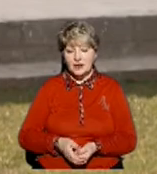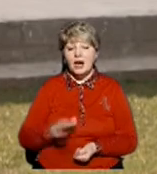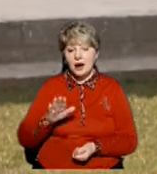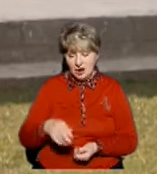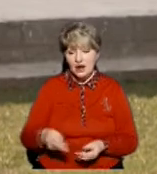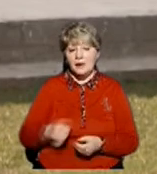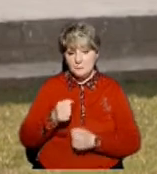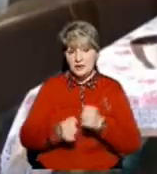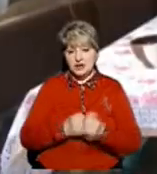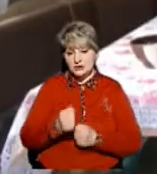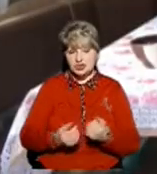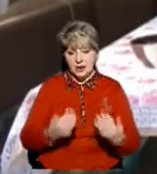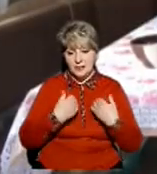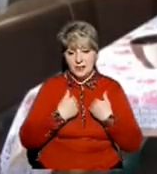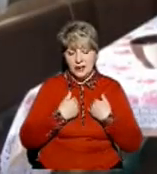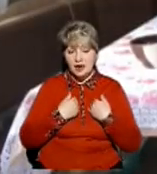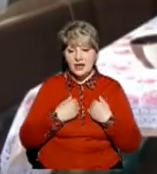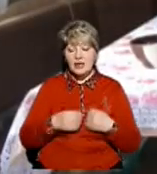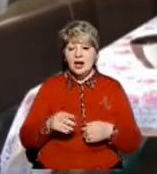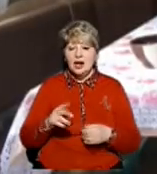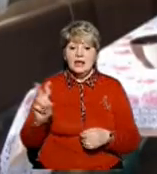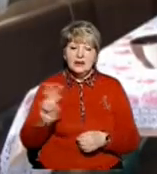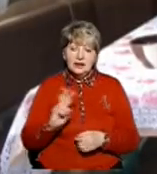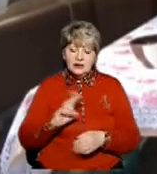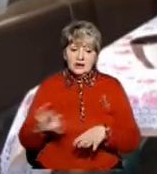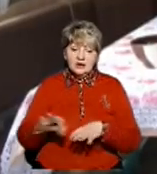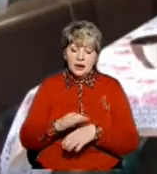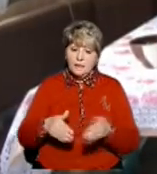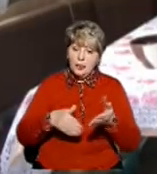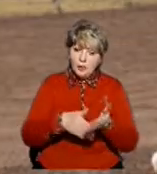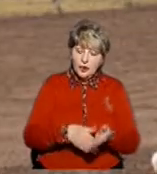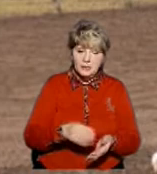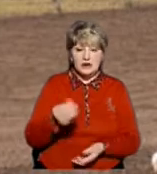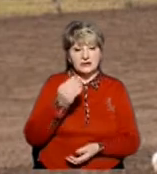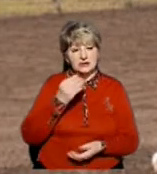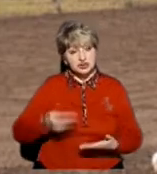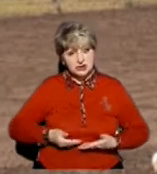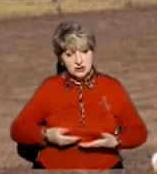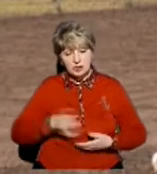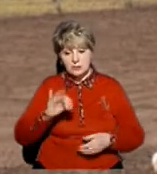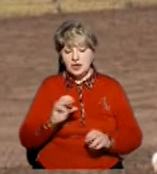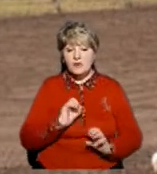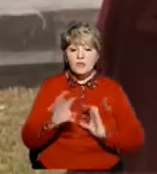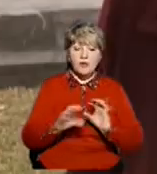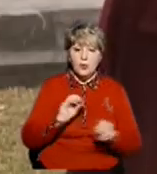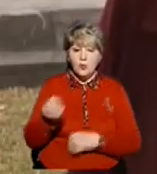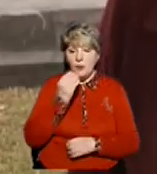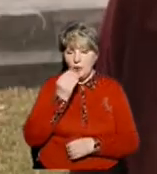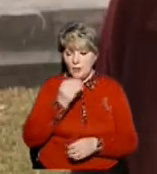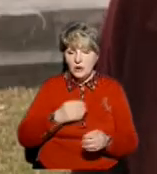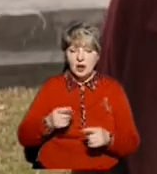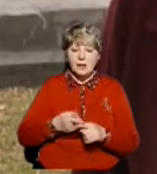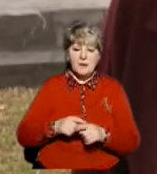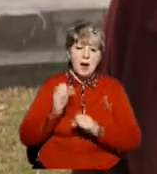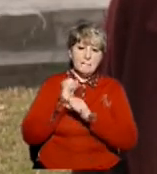хай приїжджають. Подружжя Шинкаренків допомагає не лише житлом, а й віддає їжу для української армії. Завіз